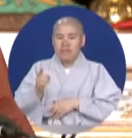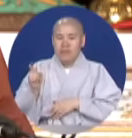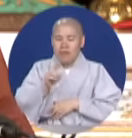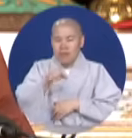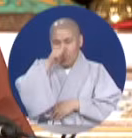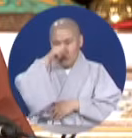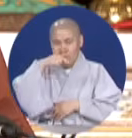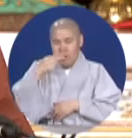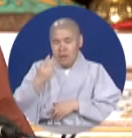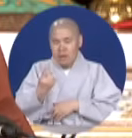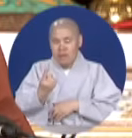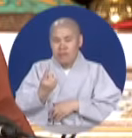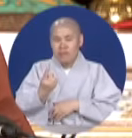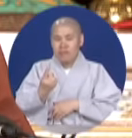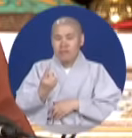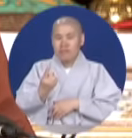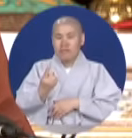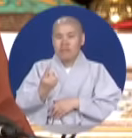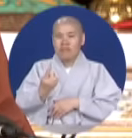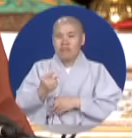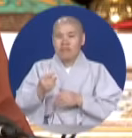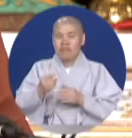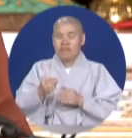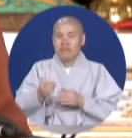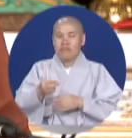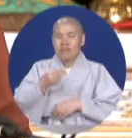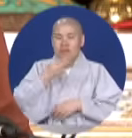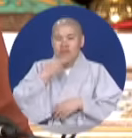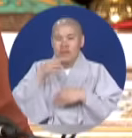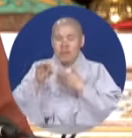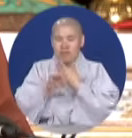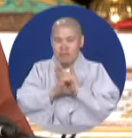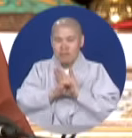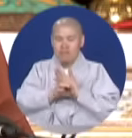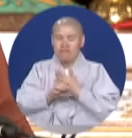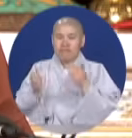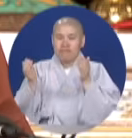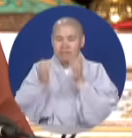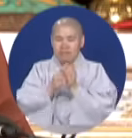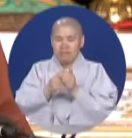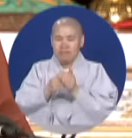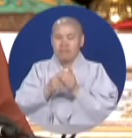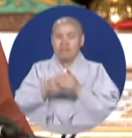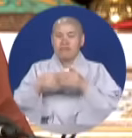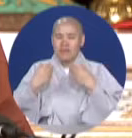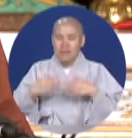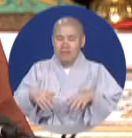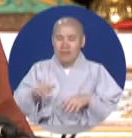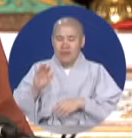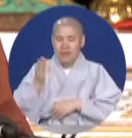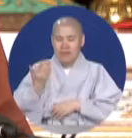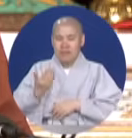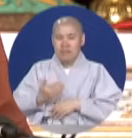아무리 좋은 거라도 없어지고 나면 그만이에요. 허망해요.